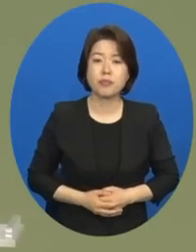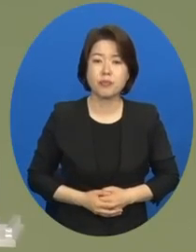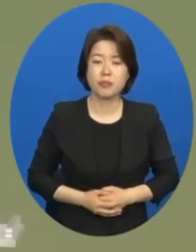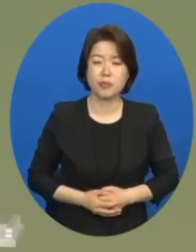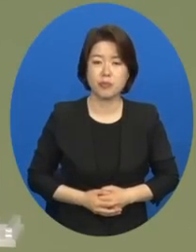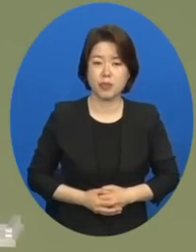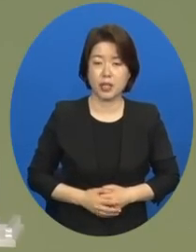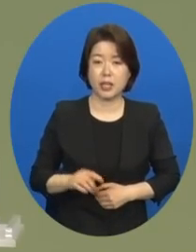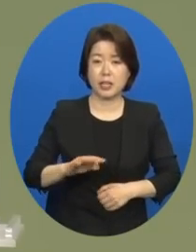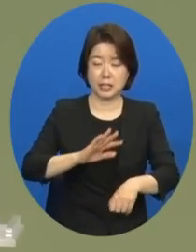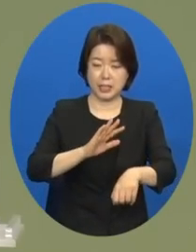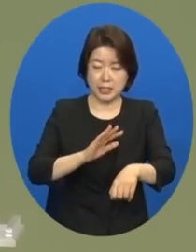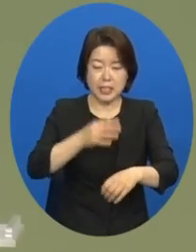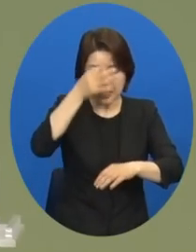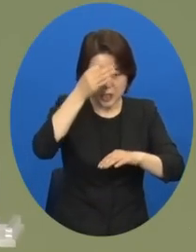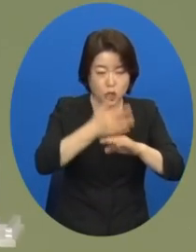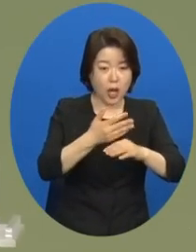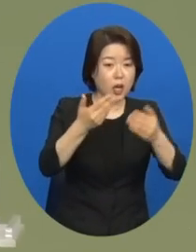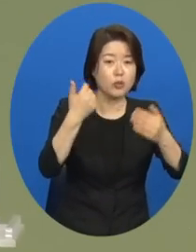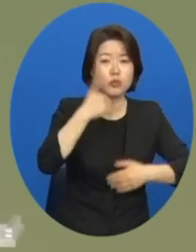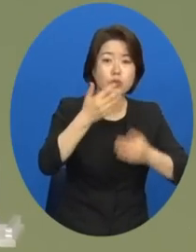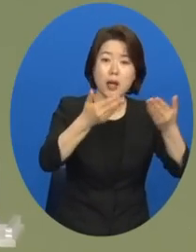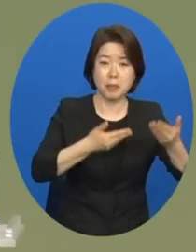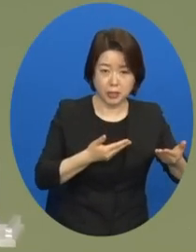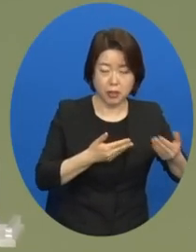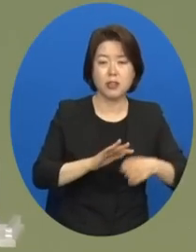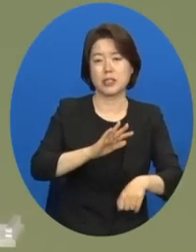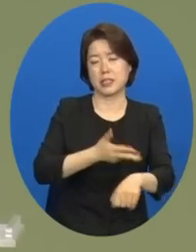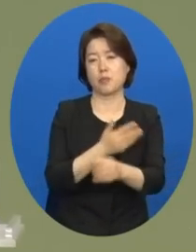잘못한 사람이 받는 거예요 그래서 부모가